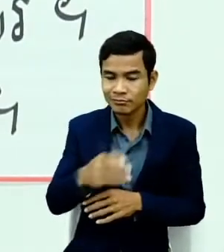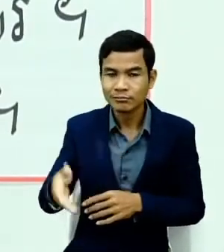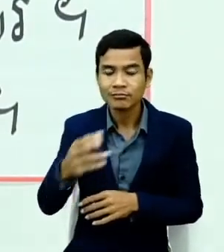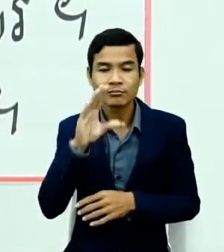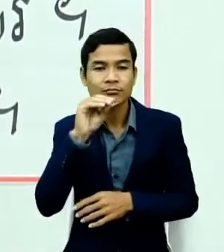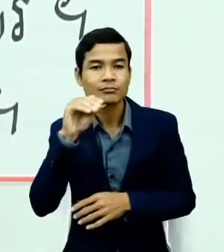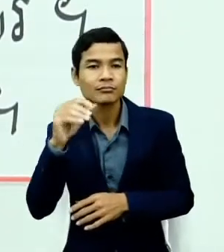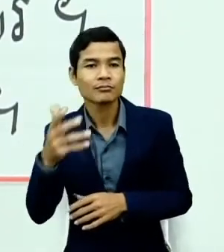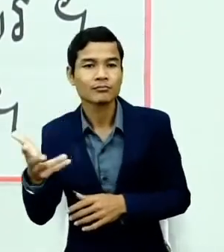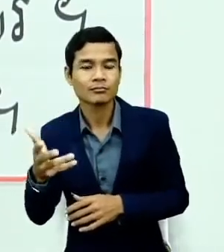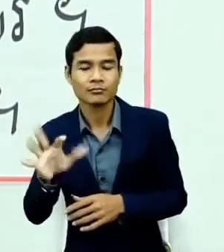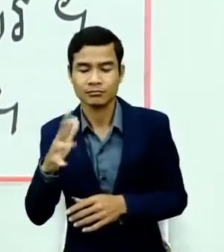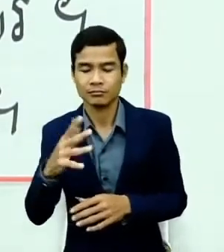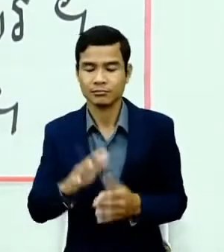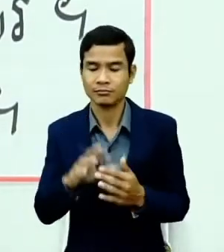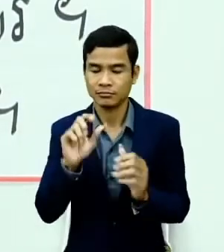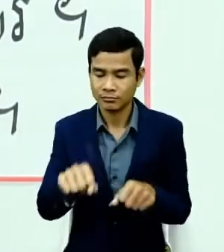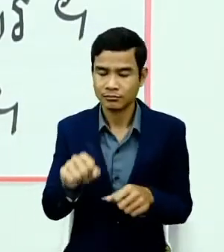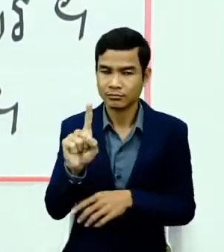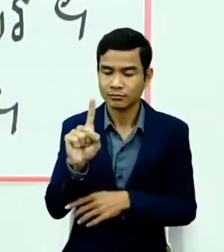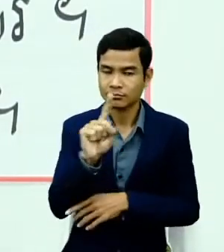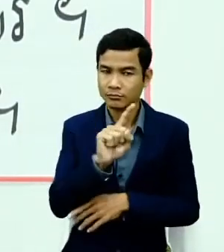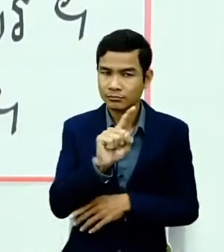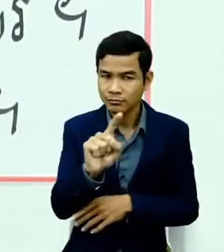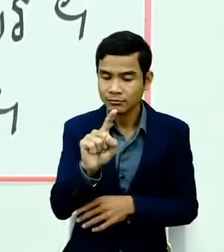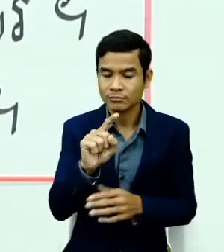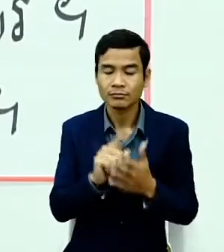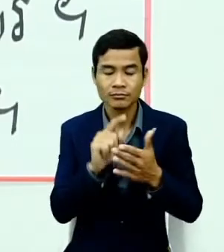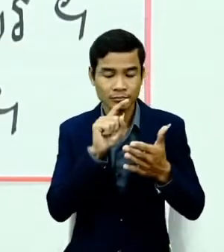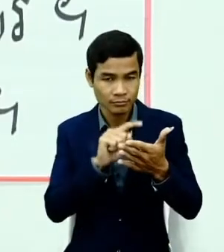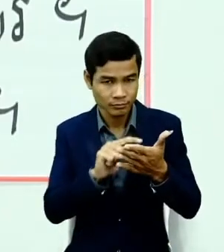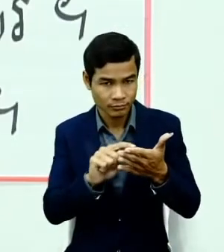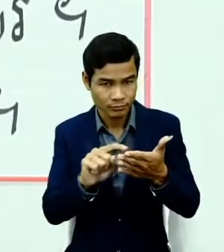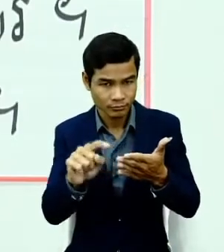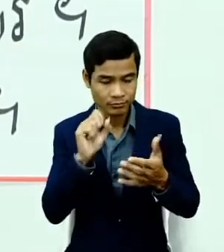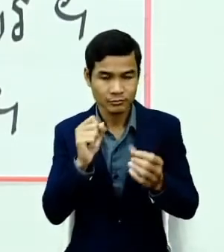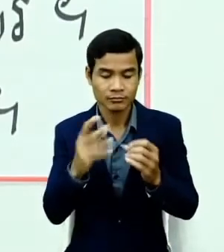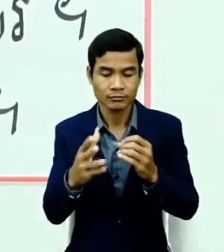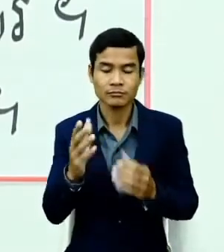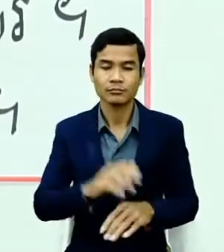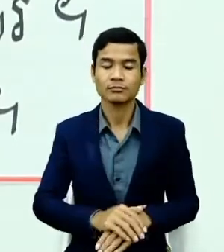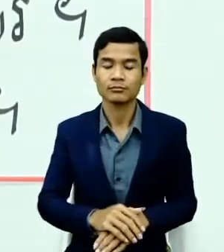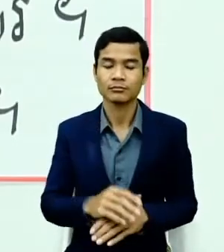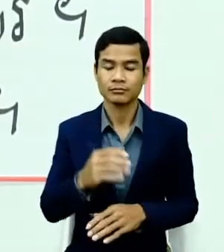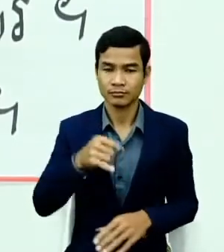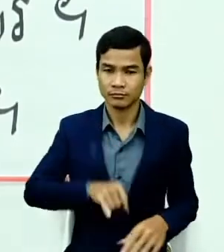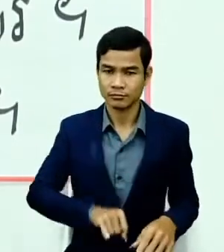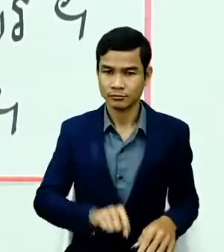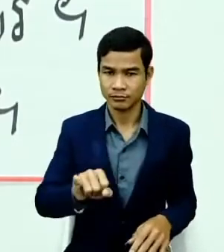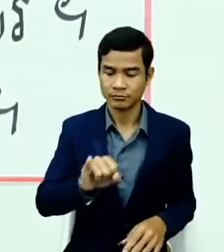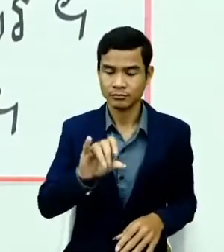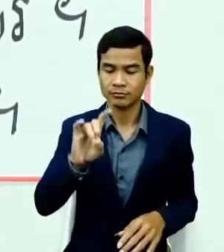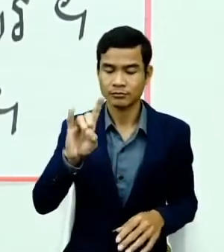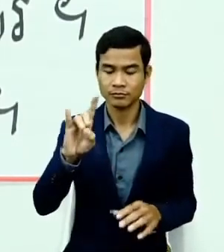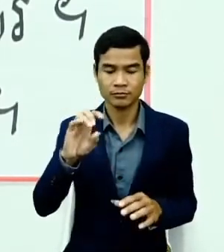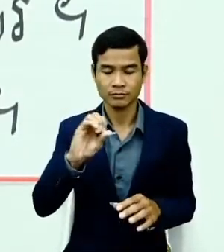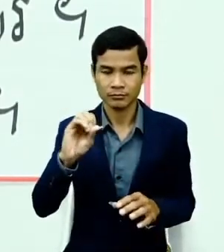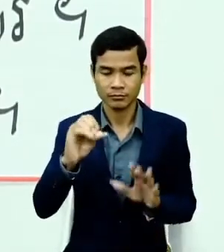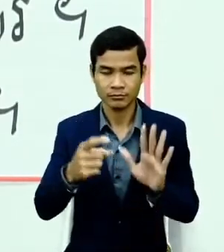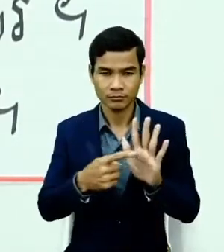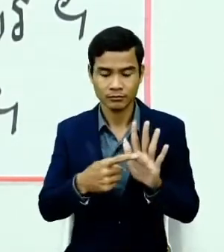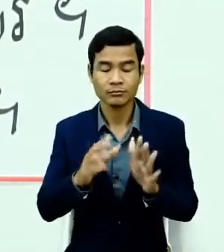នកូនដាក់ចង្អុលដៃដោយអ្នកគ្រូចាចាប់ផ្ដើមចៅលឺតា